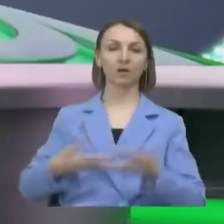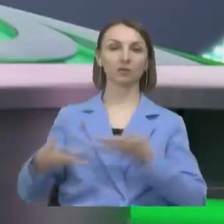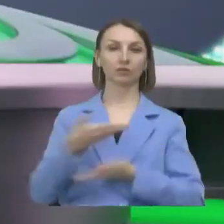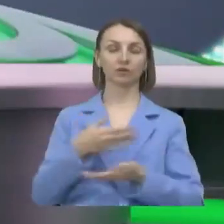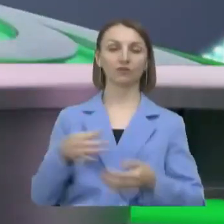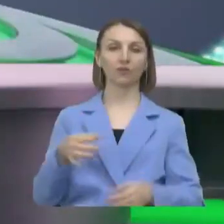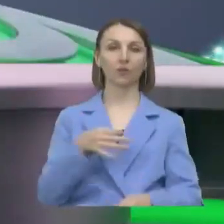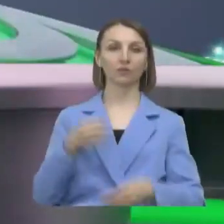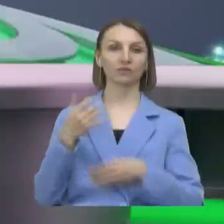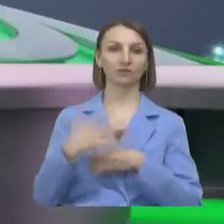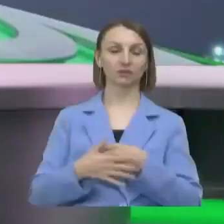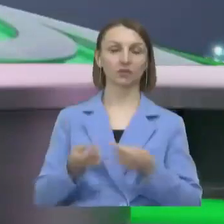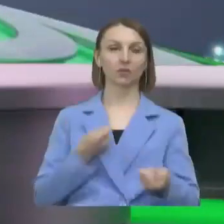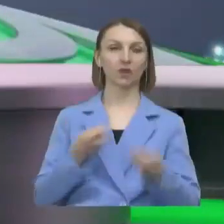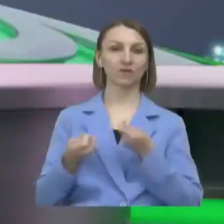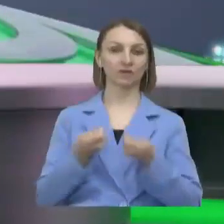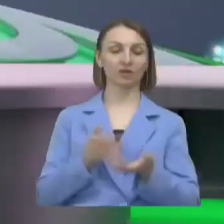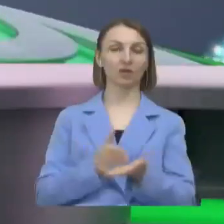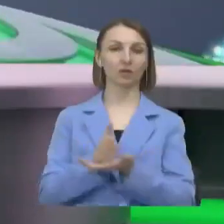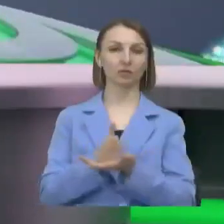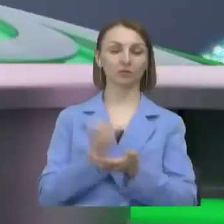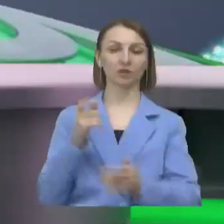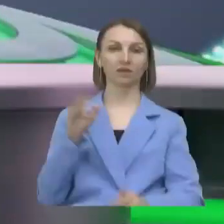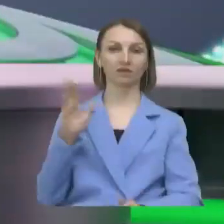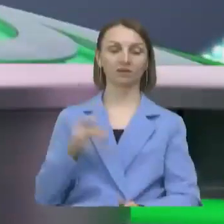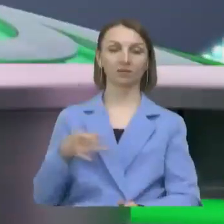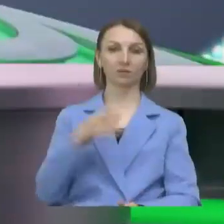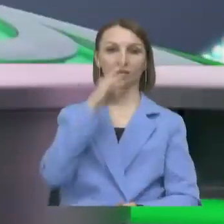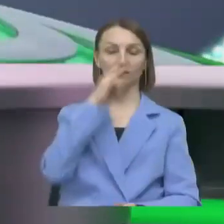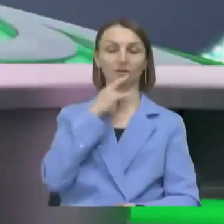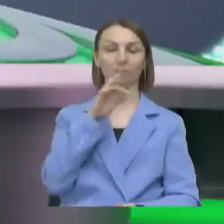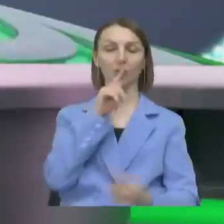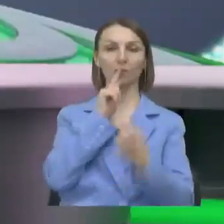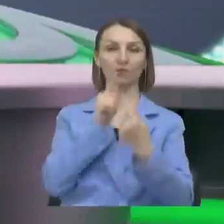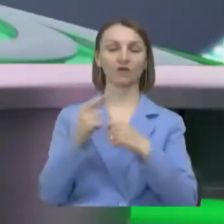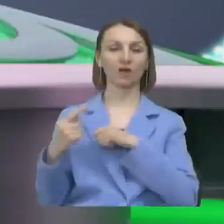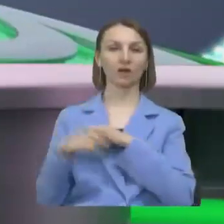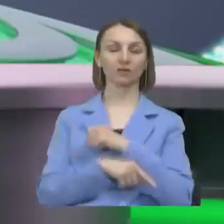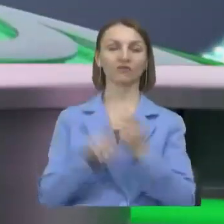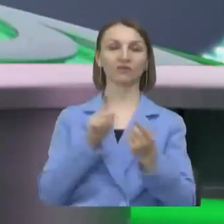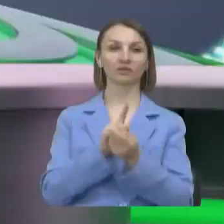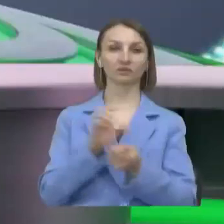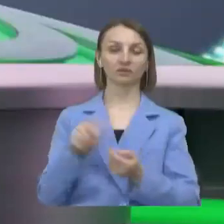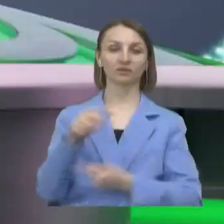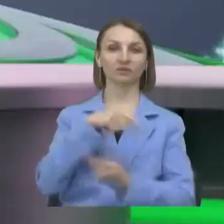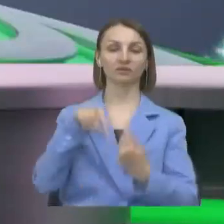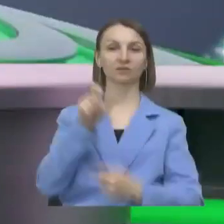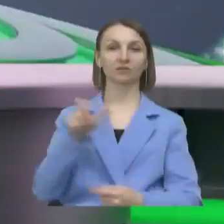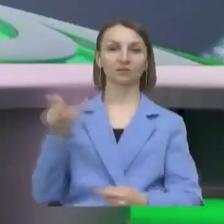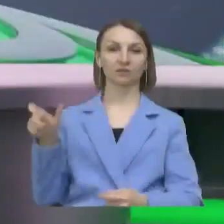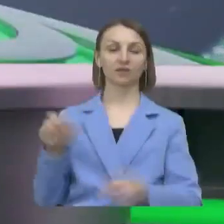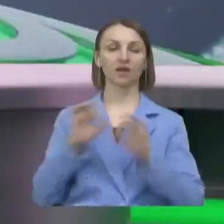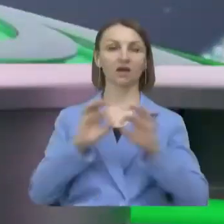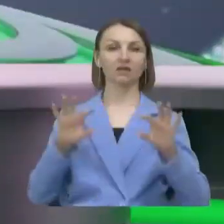центре. Руководитель службы превенции Агентства Республики Казахстан по противодействию коррупции встретился с бизнесменами. Саян Ахмеджанов